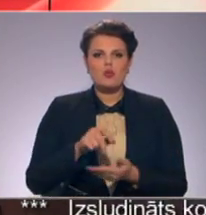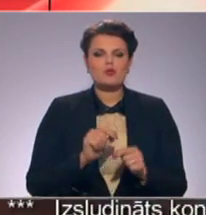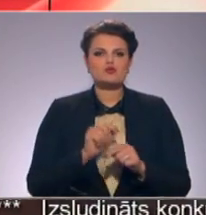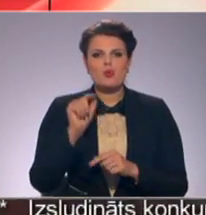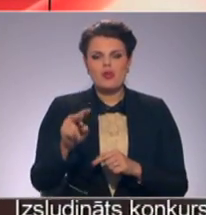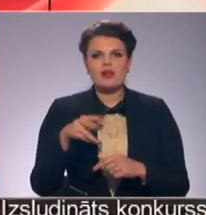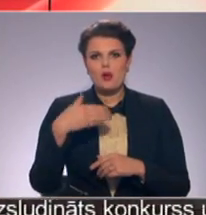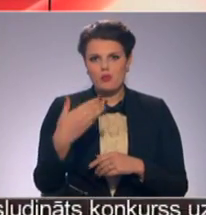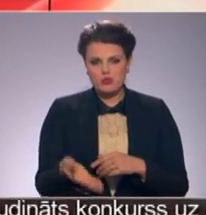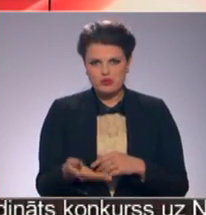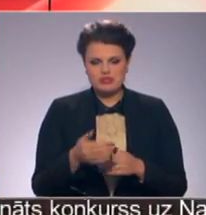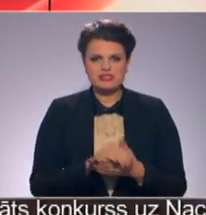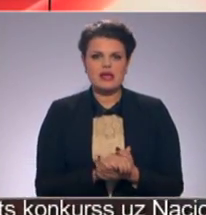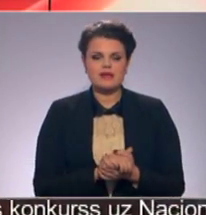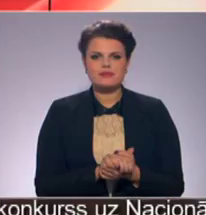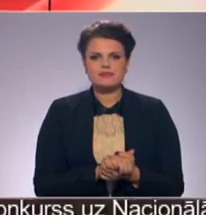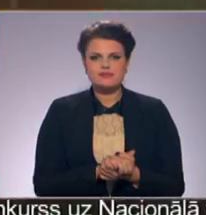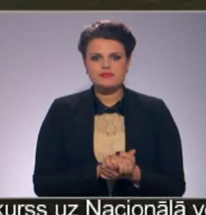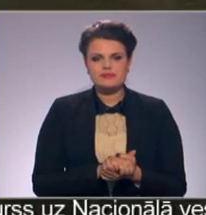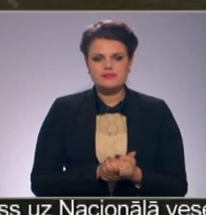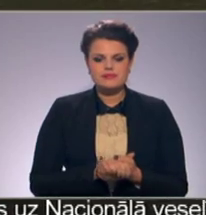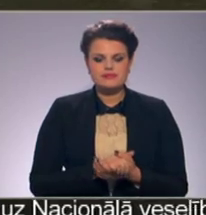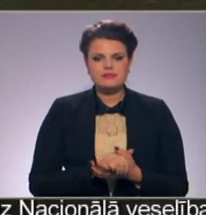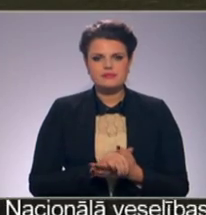pusē. Turpināja Kince.